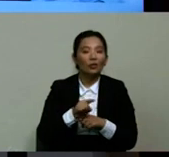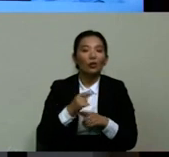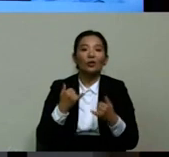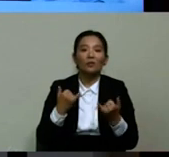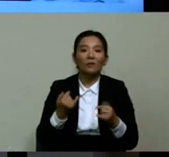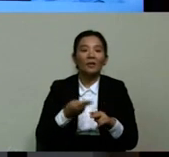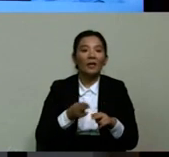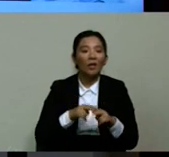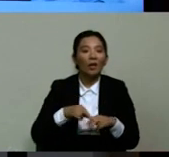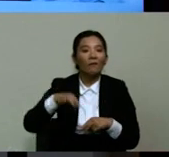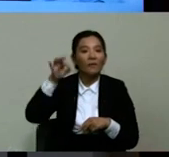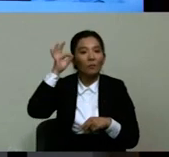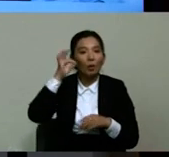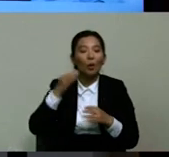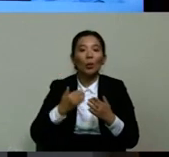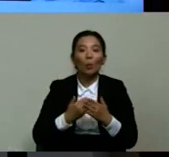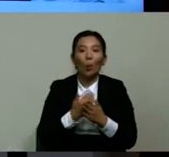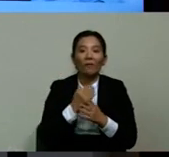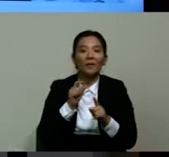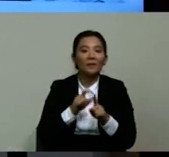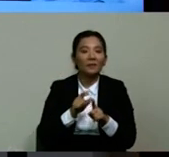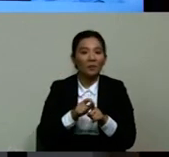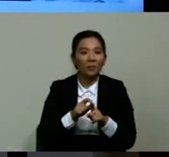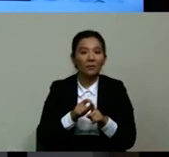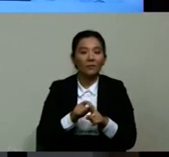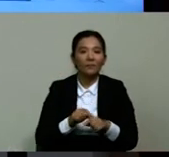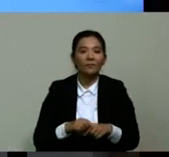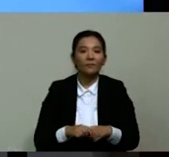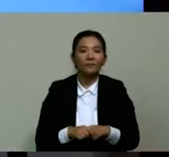этого вспомним новые термины.